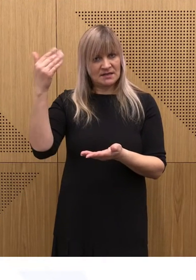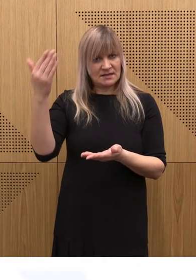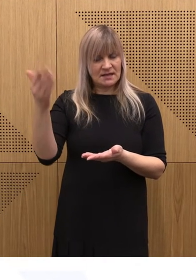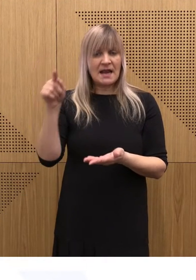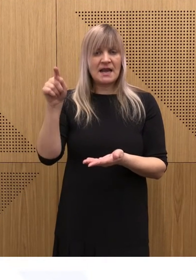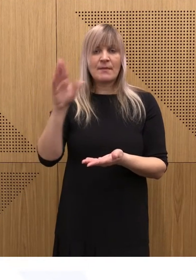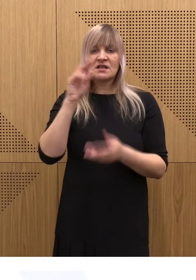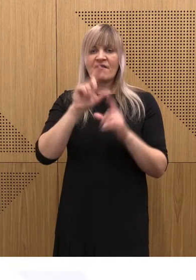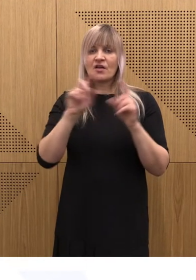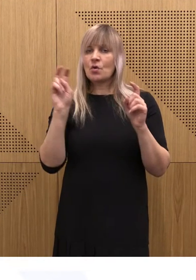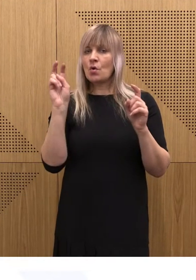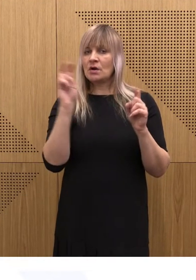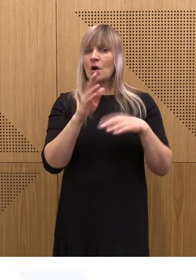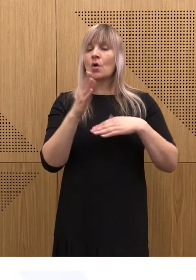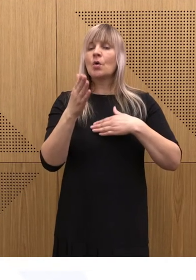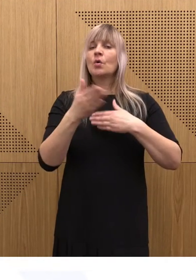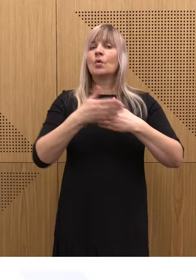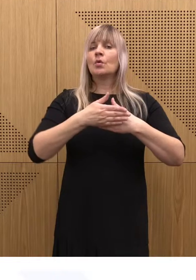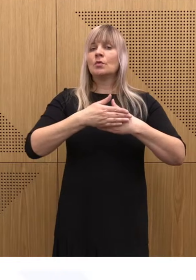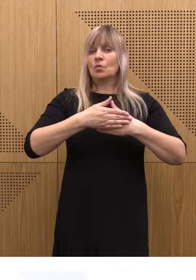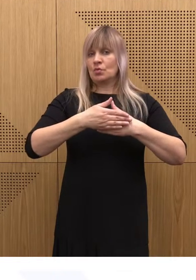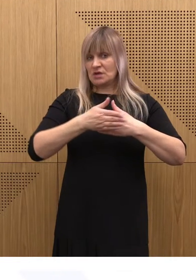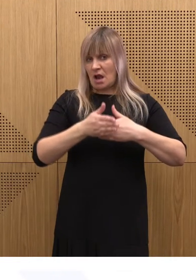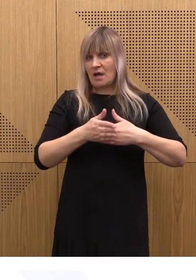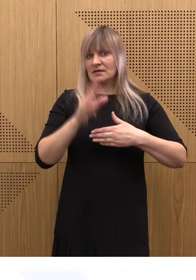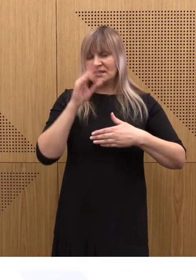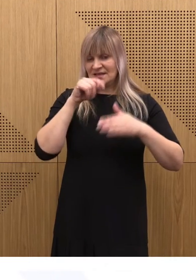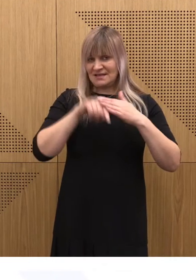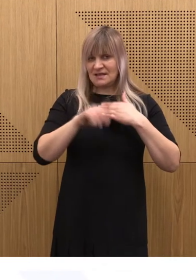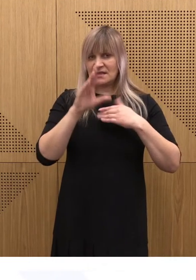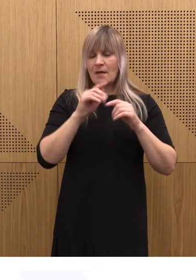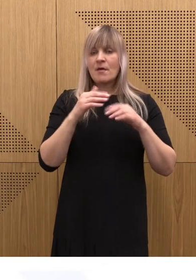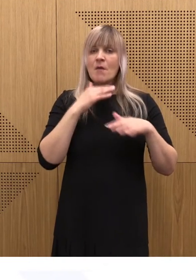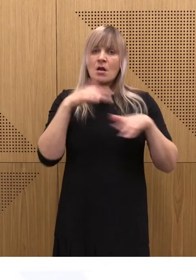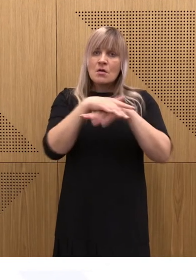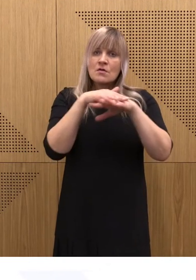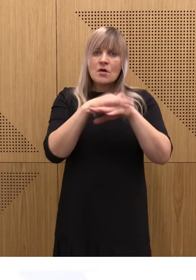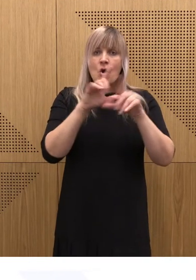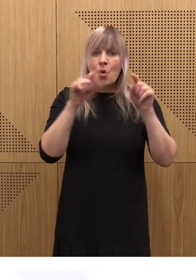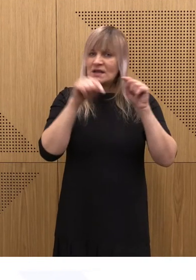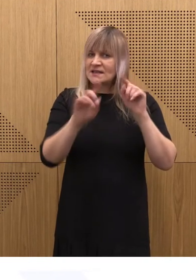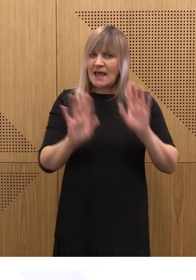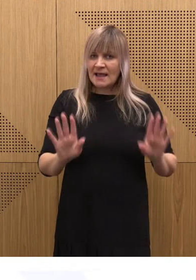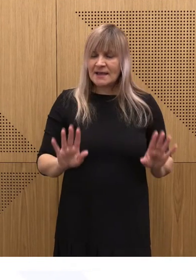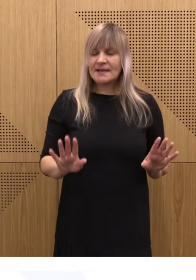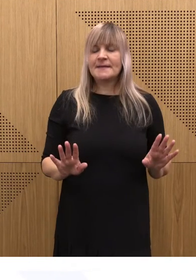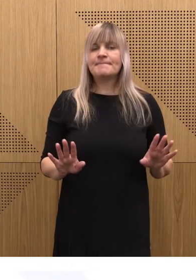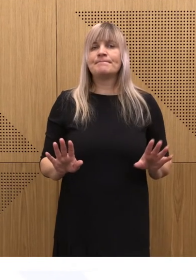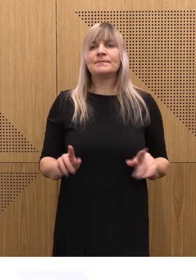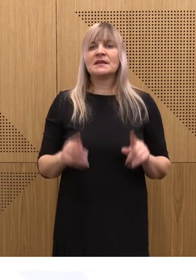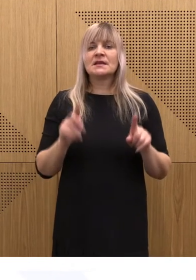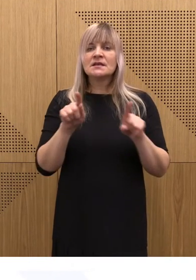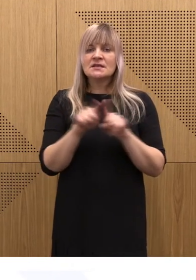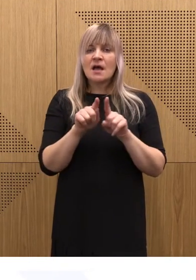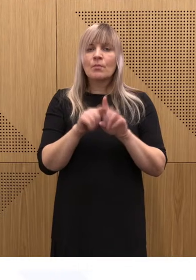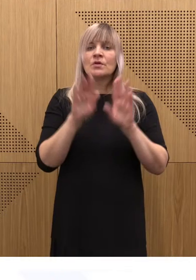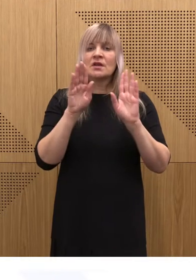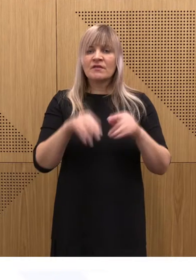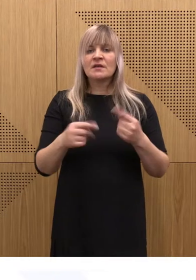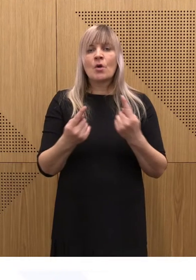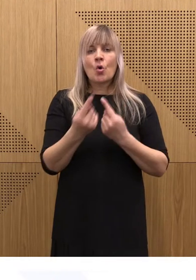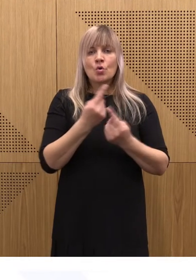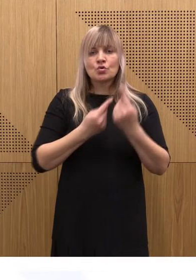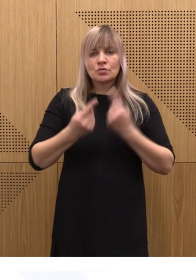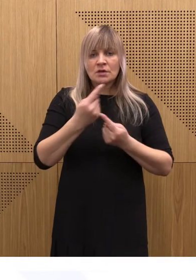nemad saavad kooli minna, kooli uks endiselt kuidagi on lahti, seal ei toimu massilist liikumist. Samuti konsultatsioone